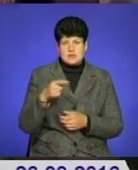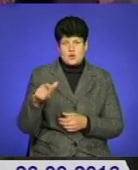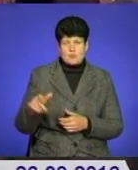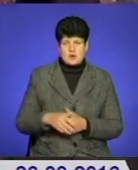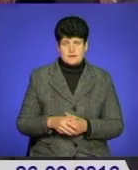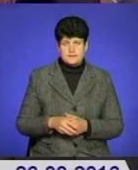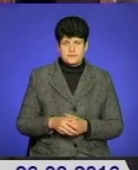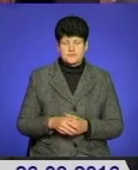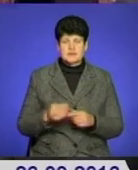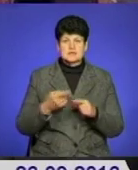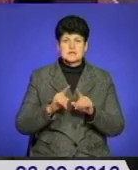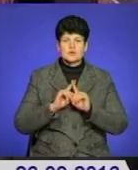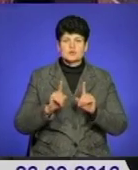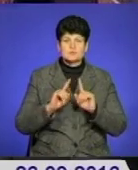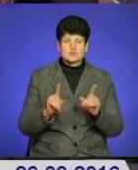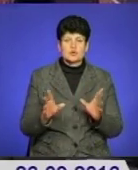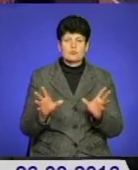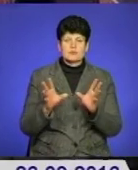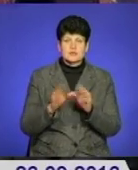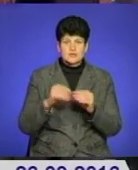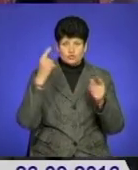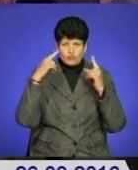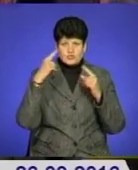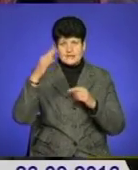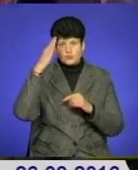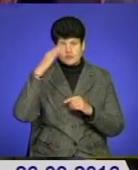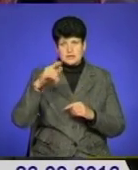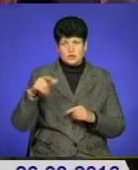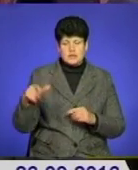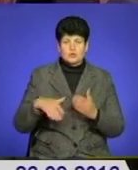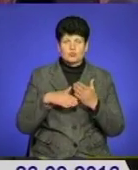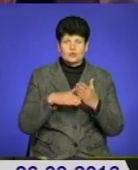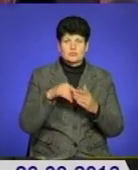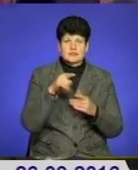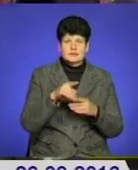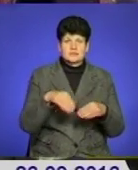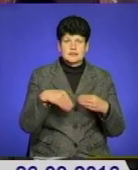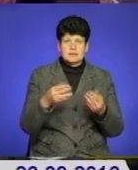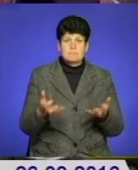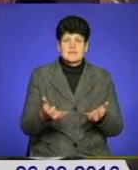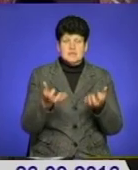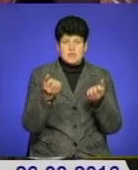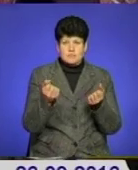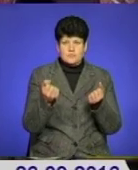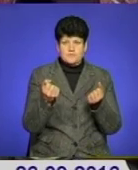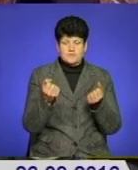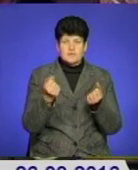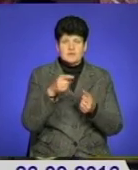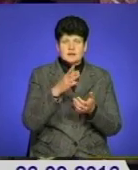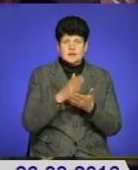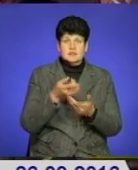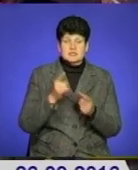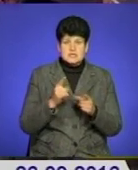головна особливість – свій міф навколо себе об'єднати творчих і талановитих людей, допомогти їм, дати їм натхнення і підтримку. Він став справжнім